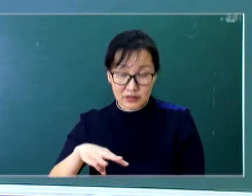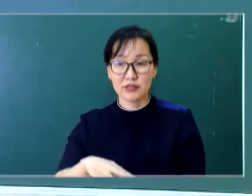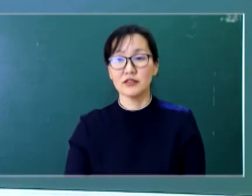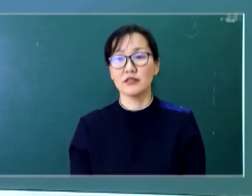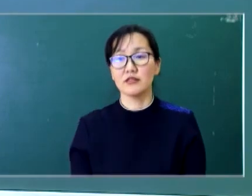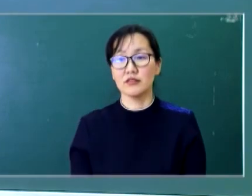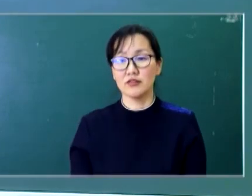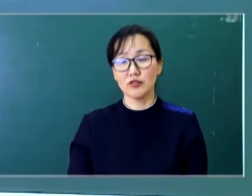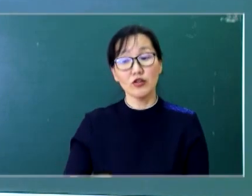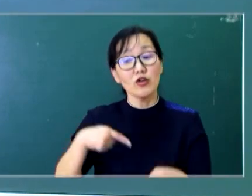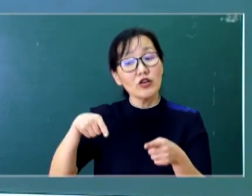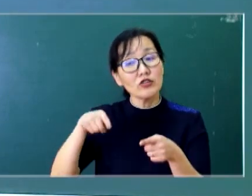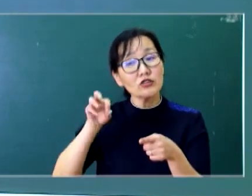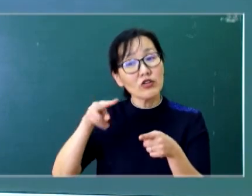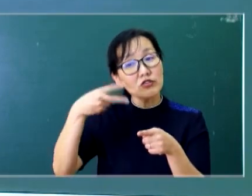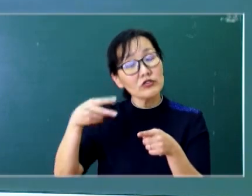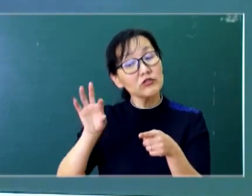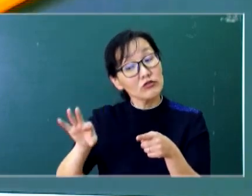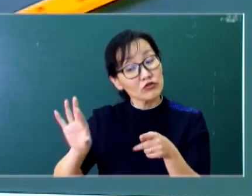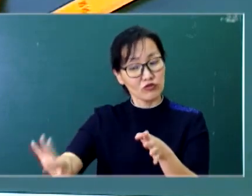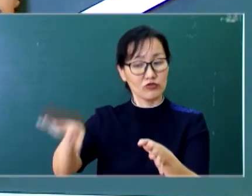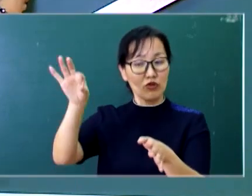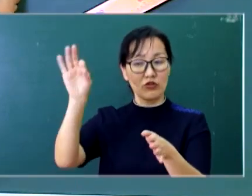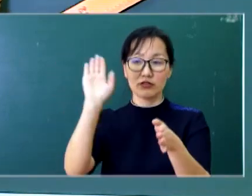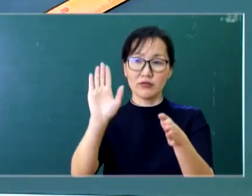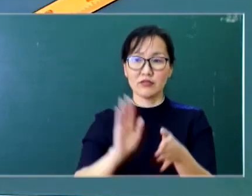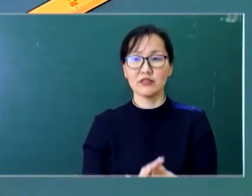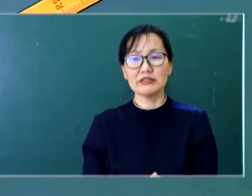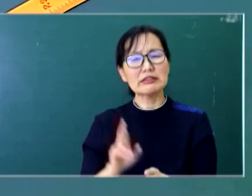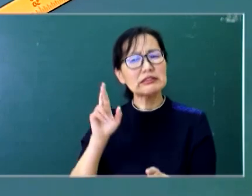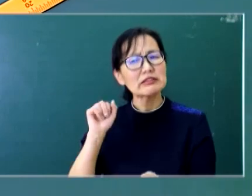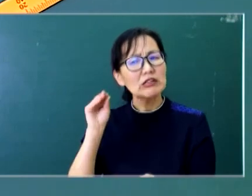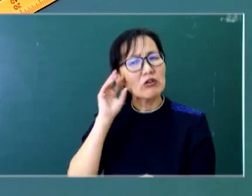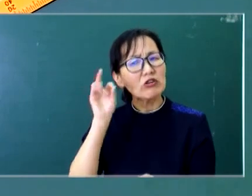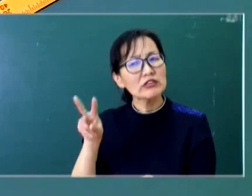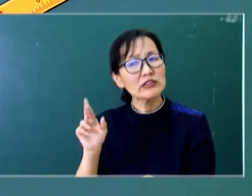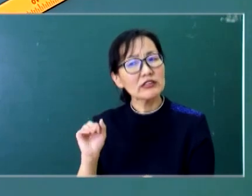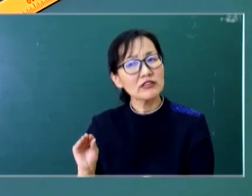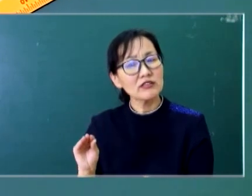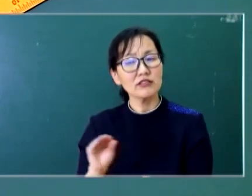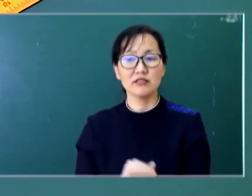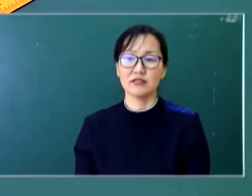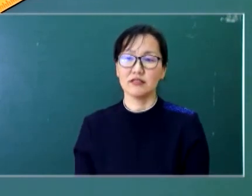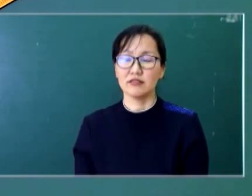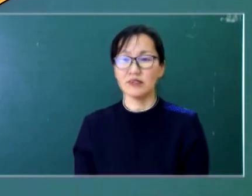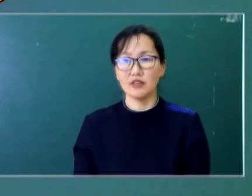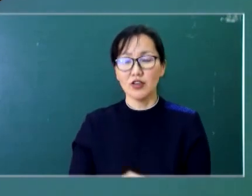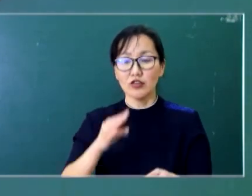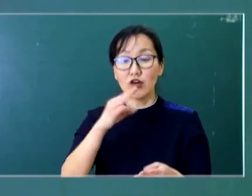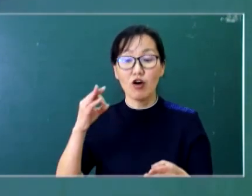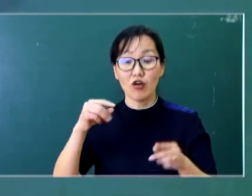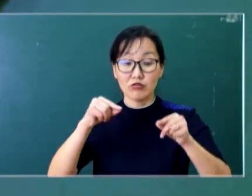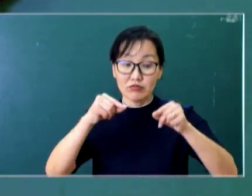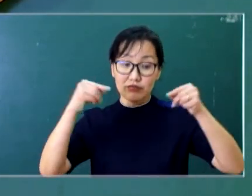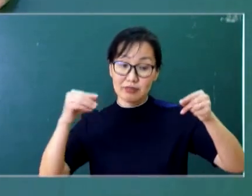За нэг дурын тоон шулуун зурья. За жоох урт юу учраас жоох уртхан тоон шулуун зурчих. За та